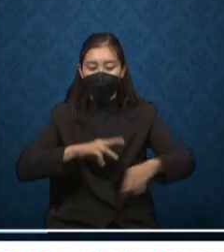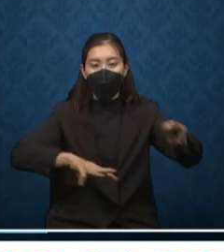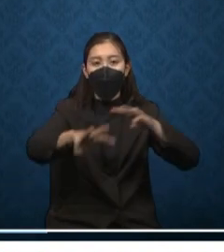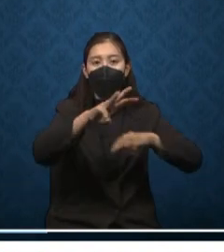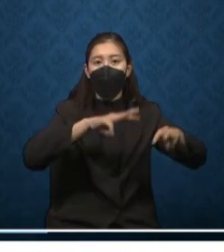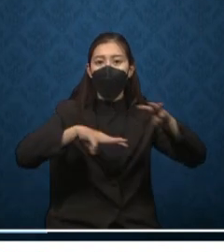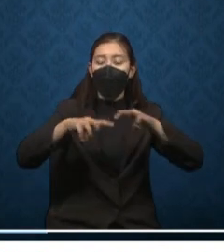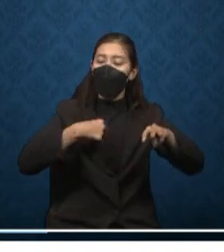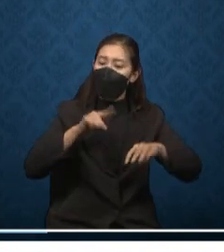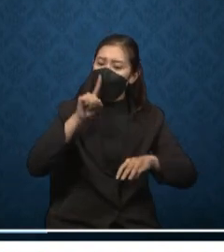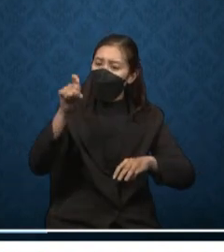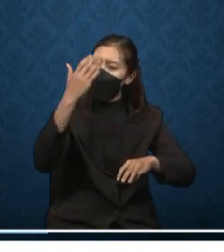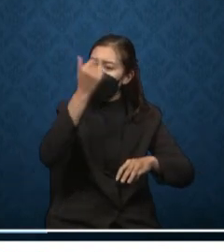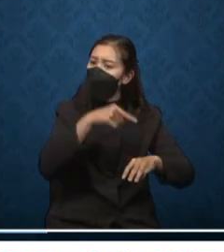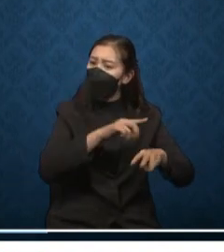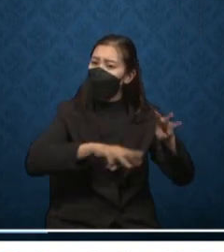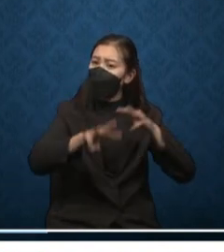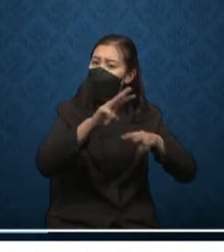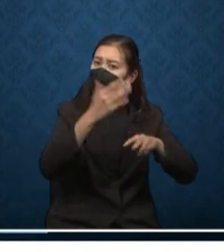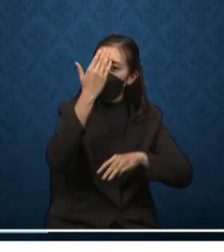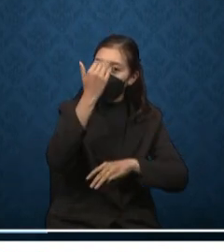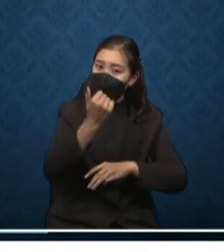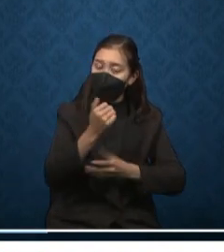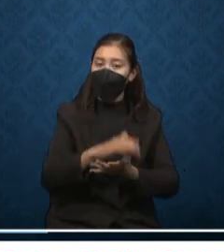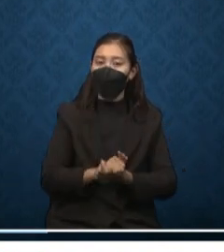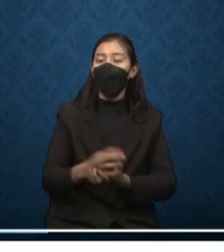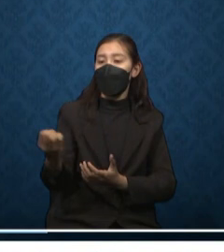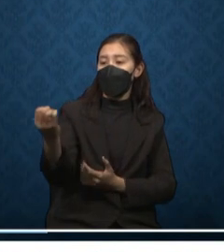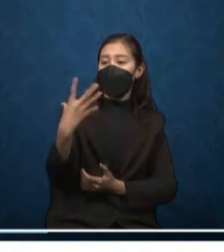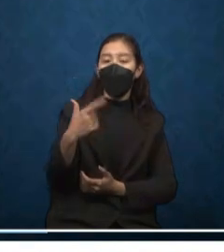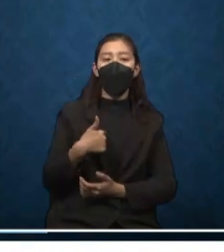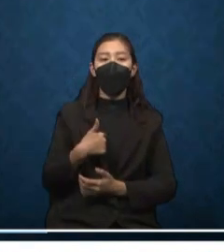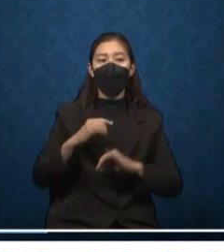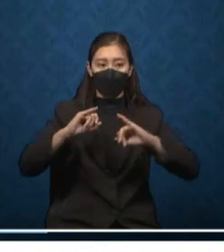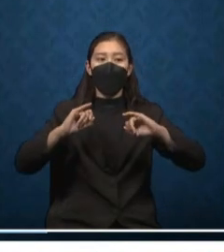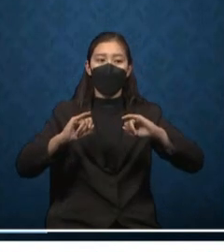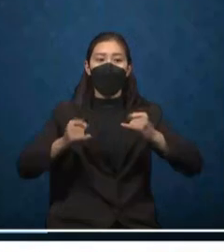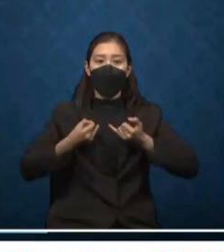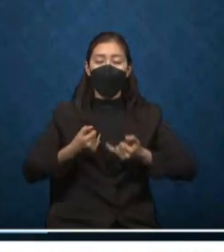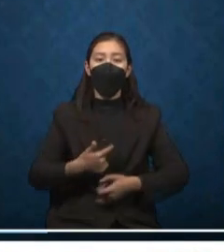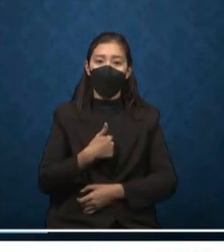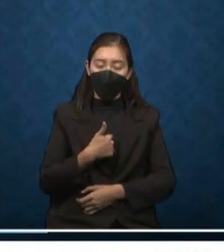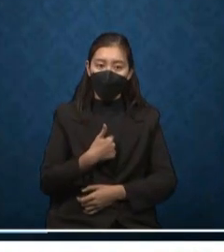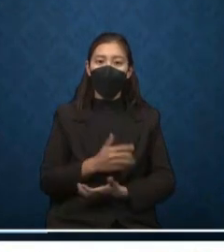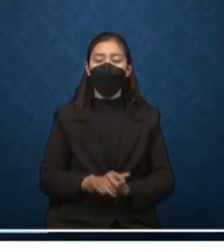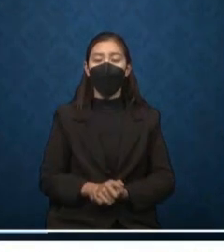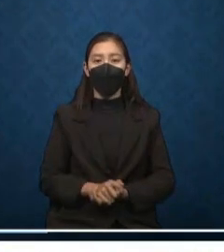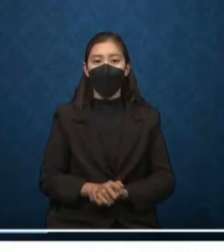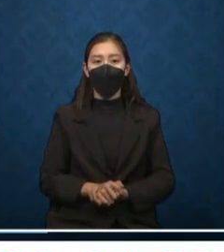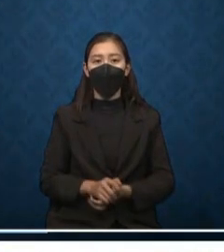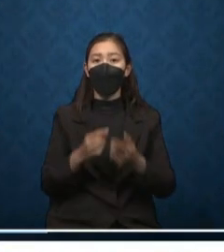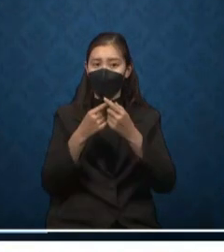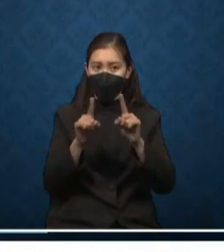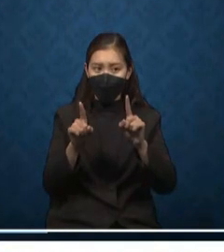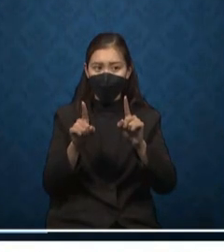าแต่ว่าเขาไม่ได้เต็มใจที่อยากจะถางมาหรอกครับปัญหามันมาจากตรงนี้ครับท่านประธานครับก็คือว่าภ